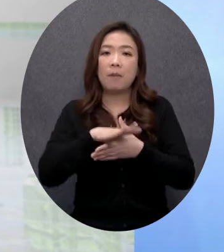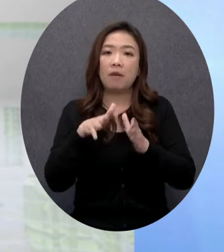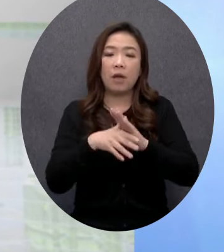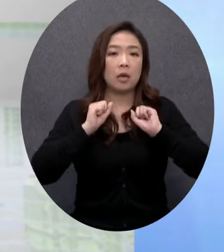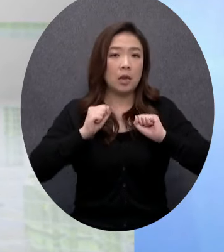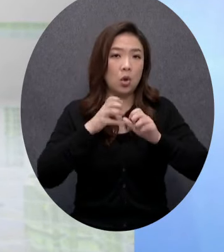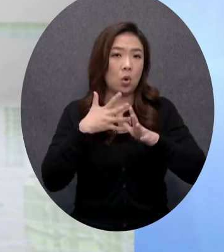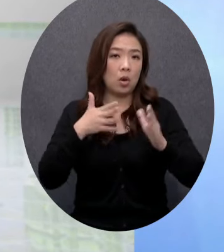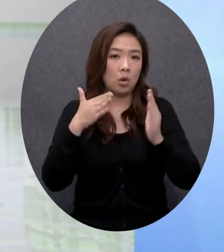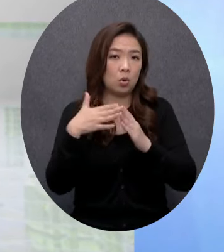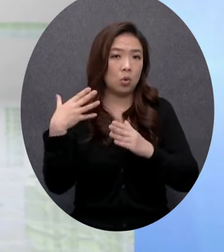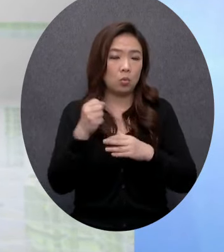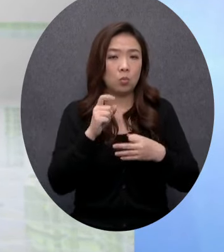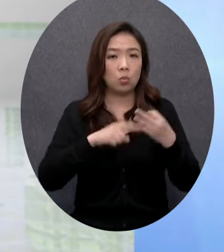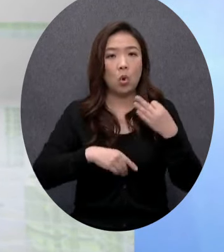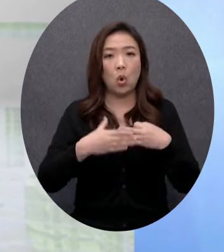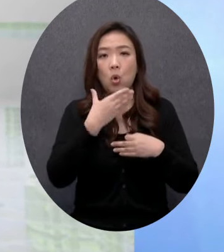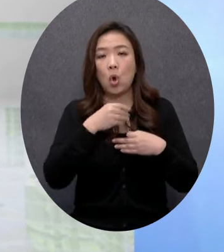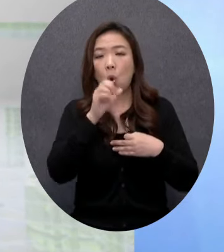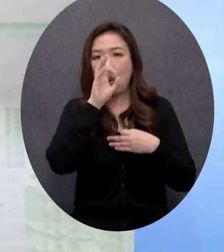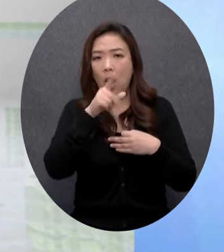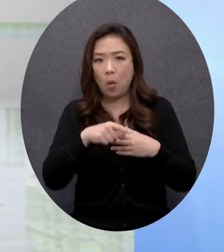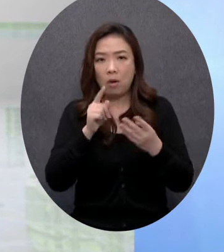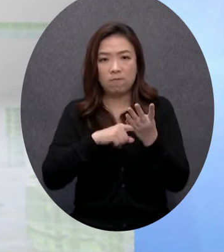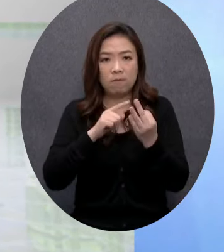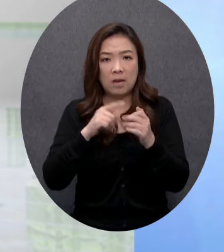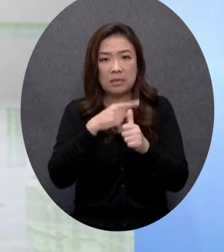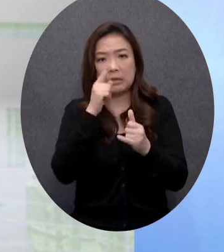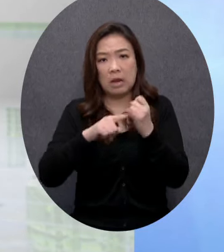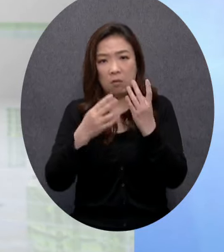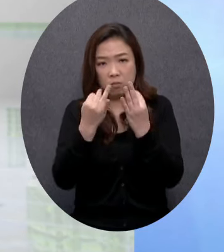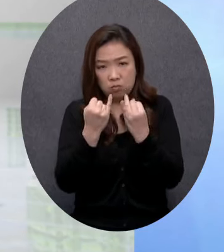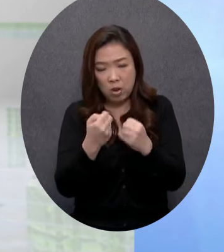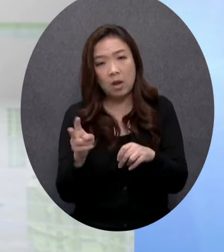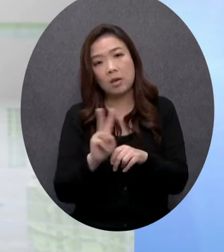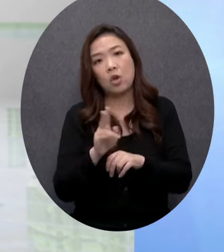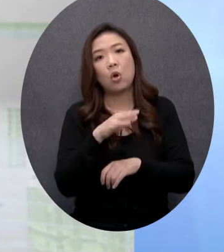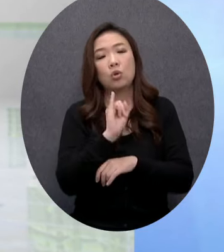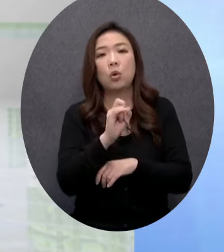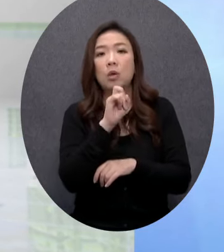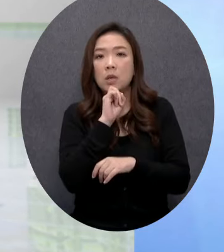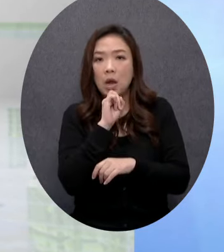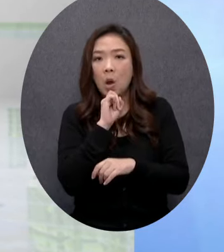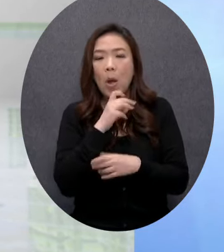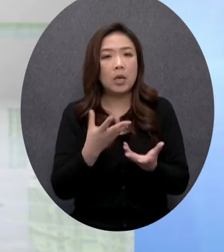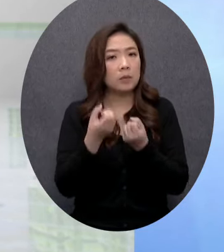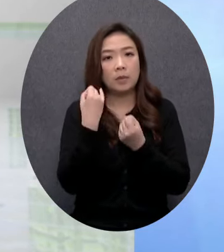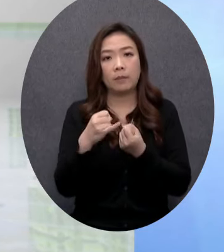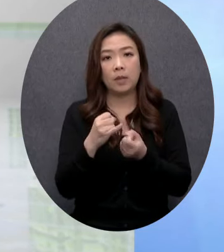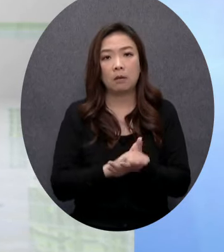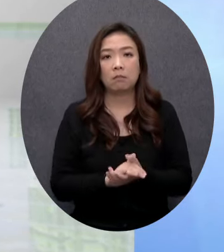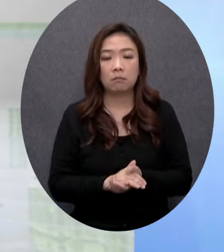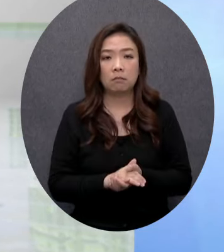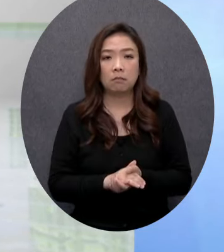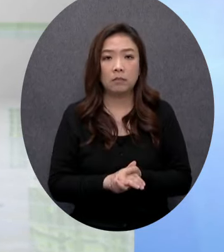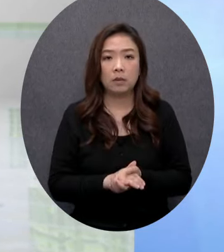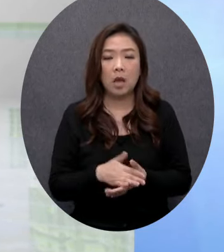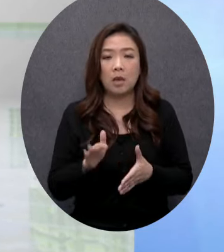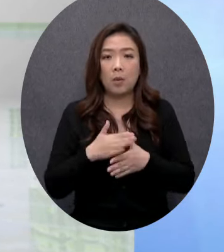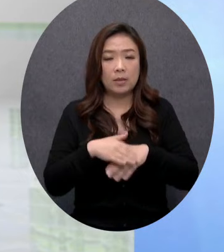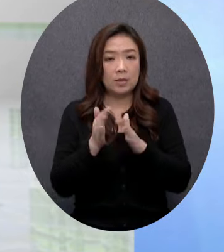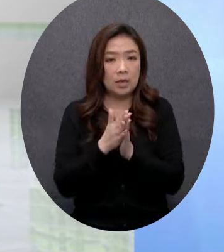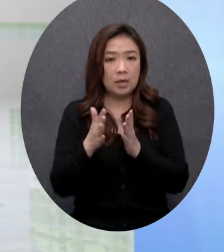遊局局長楊潤雄說，對方接二連三連續發生同樣錯誤是不可以接受，當局會因應整